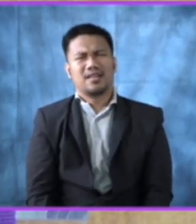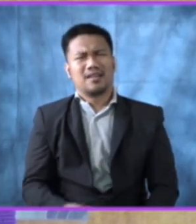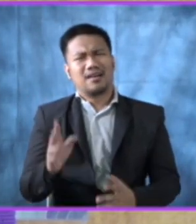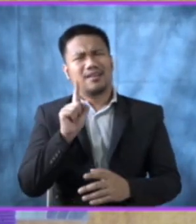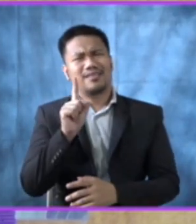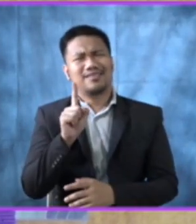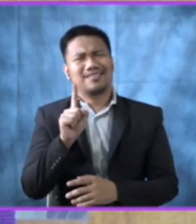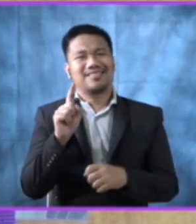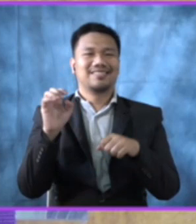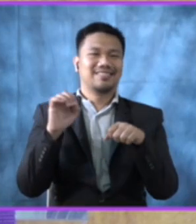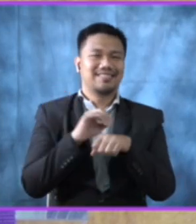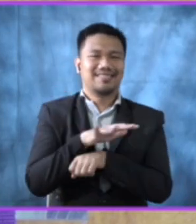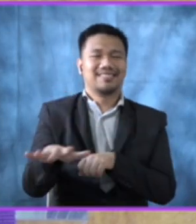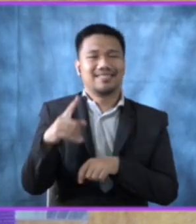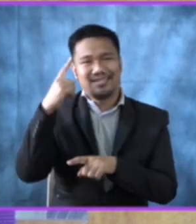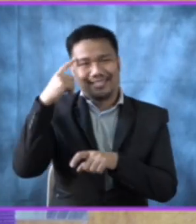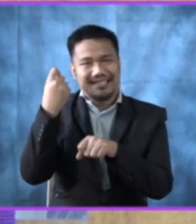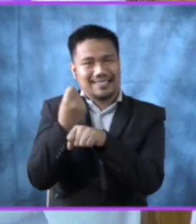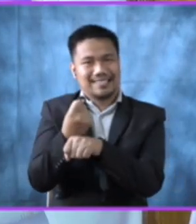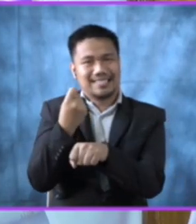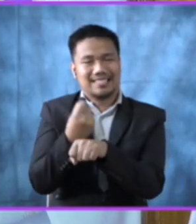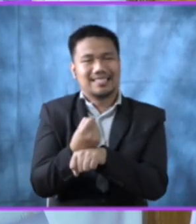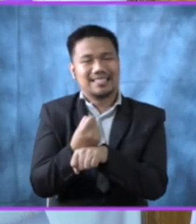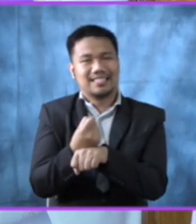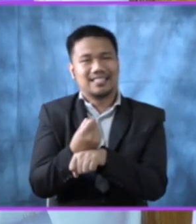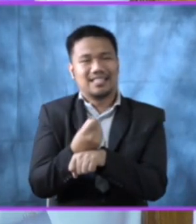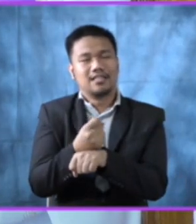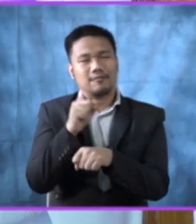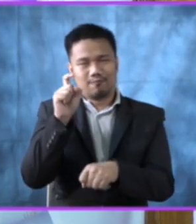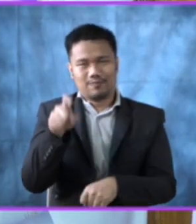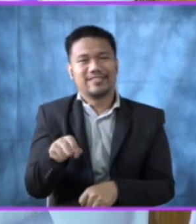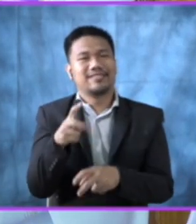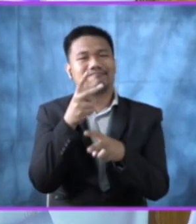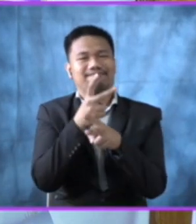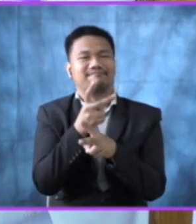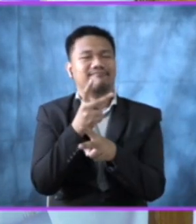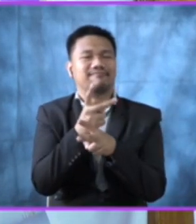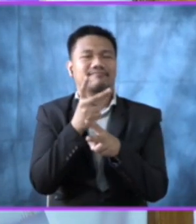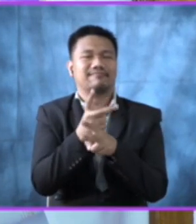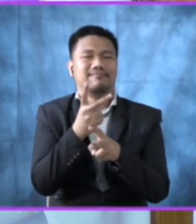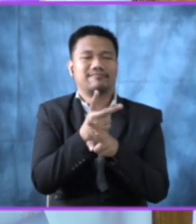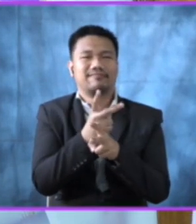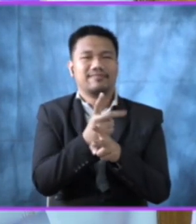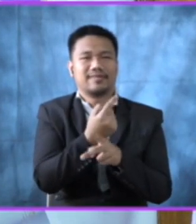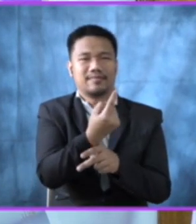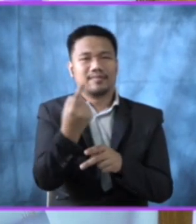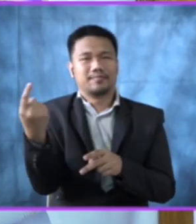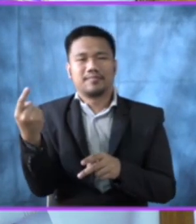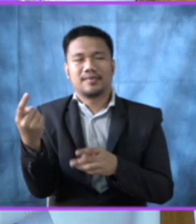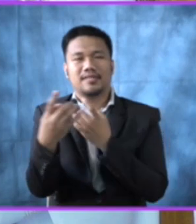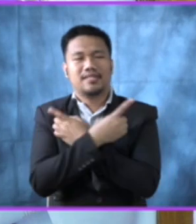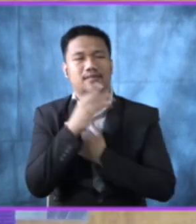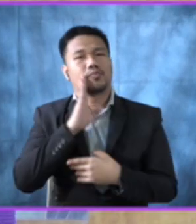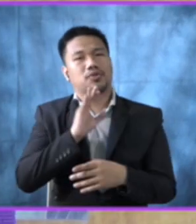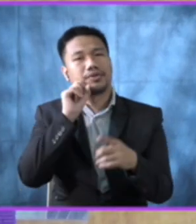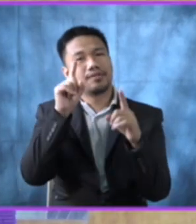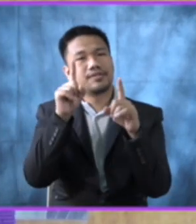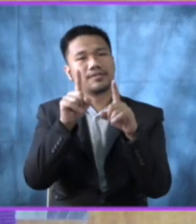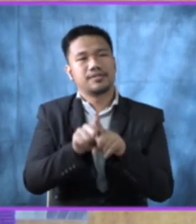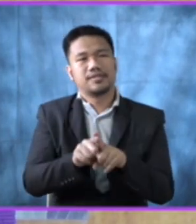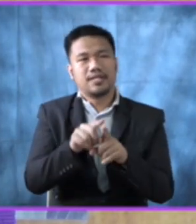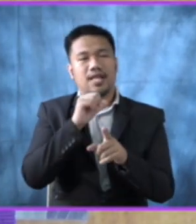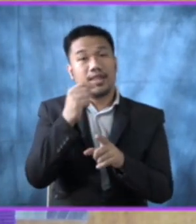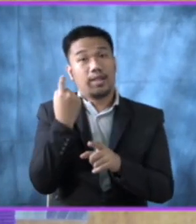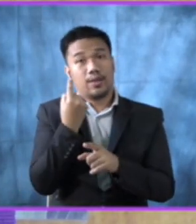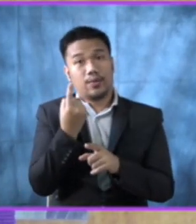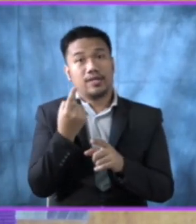Nakakahawa ang katigasan ng ulo. Yun ang pag-ingatan natin. Mga kapatid, hindi